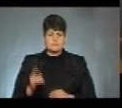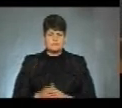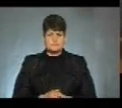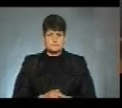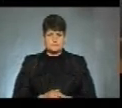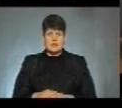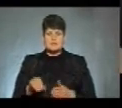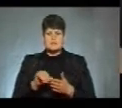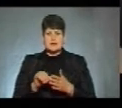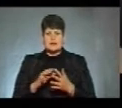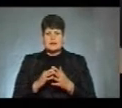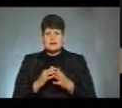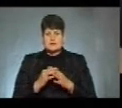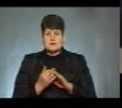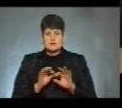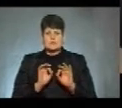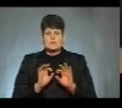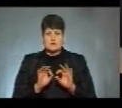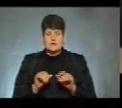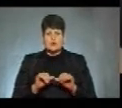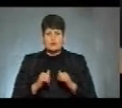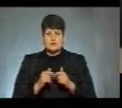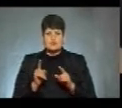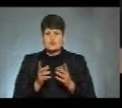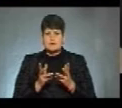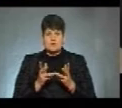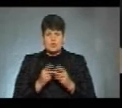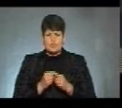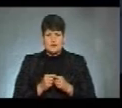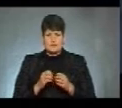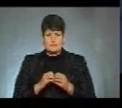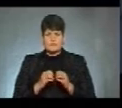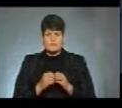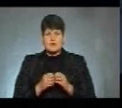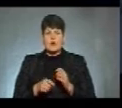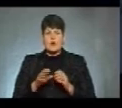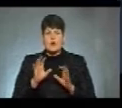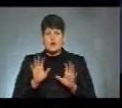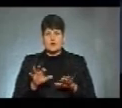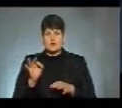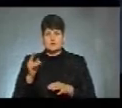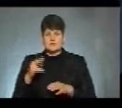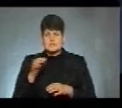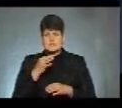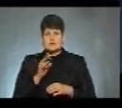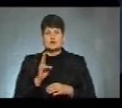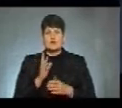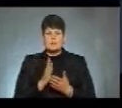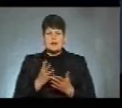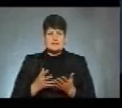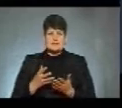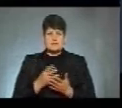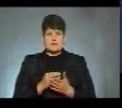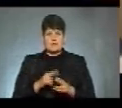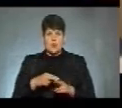населених пунктів, які підтопило, розповіли, комісії ще не підрахували збитків. Голова облдержадміністрації повідомив, хто має сплатити